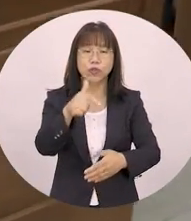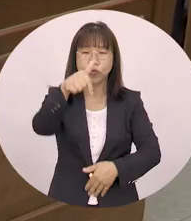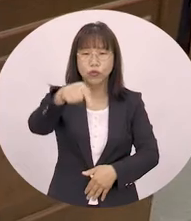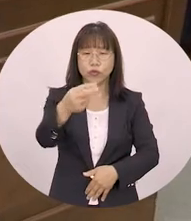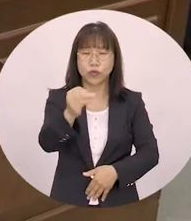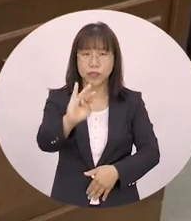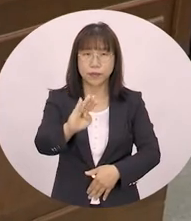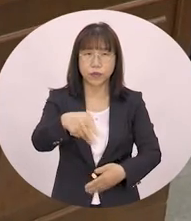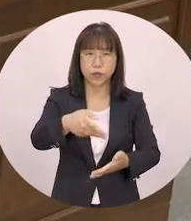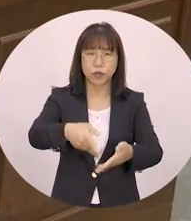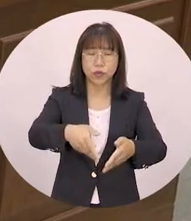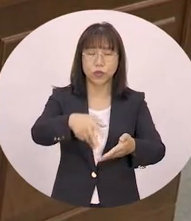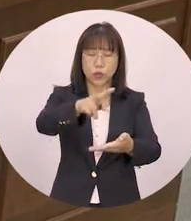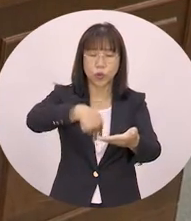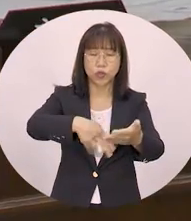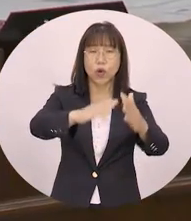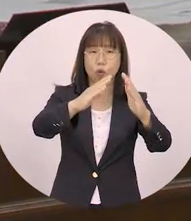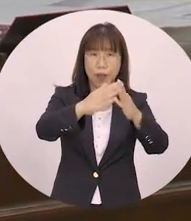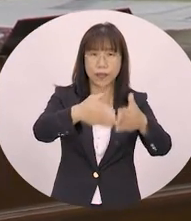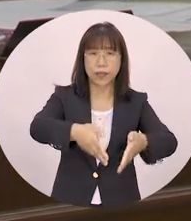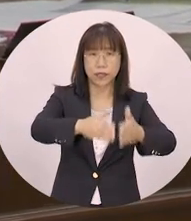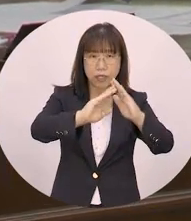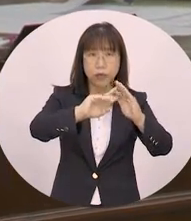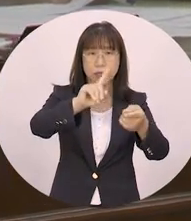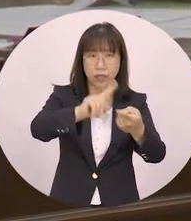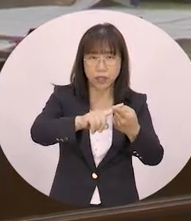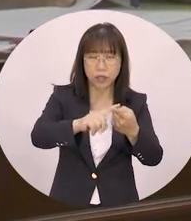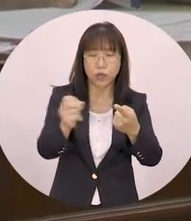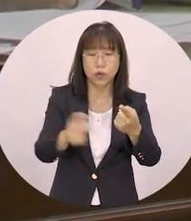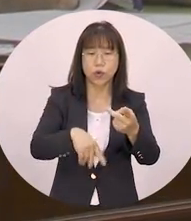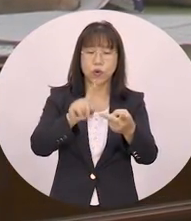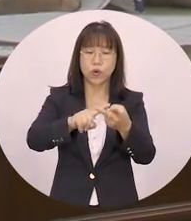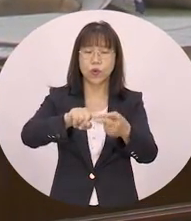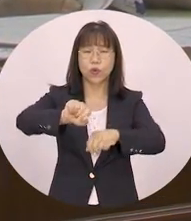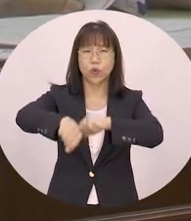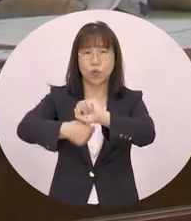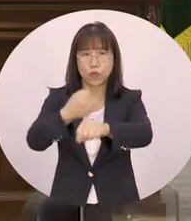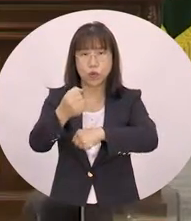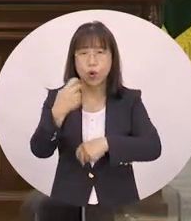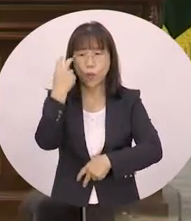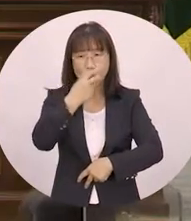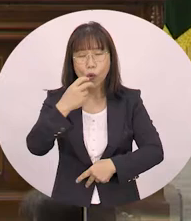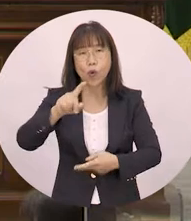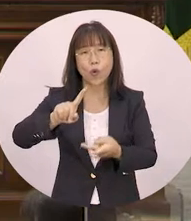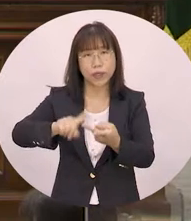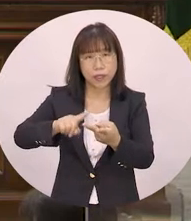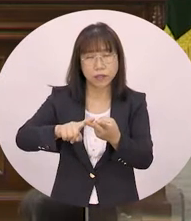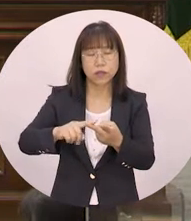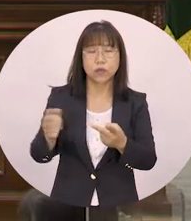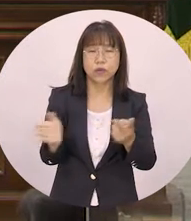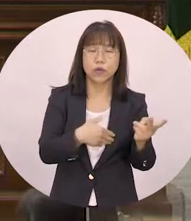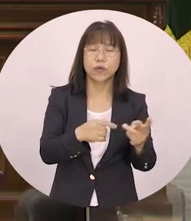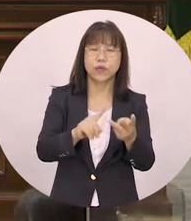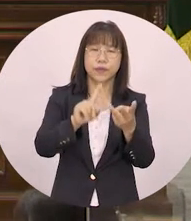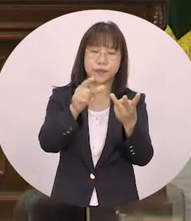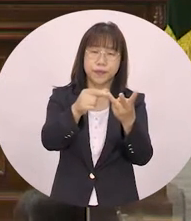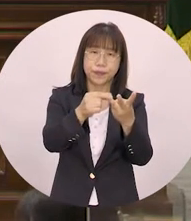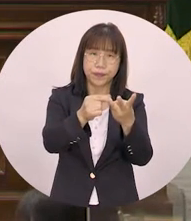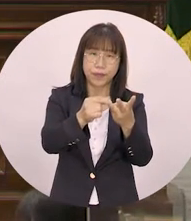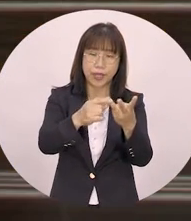서울특별시 구립도서관 설치 및 운영에 관한 조례 일부 개정 조례안, 서울특별시 강서구 동물보호조례 일부 개정